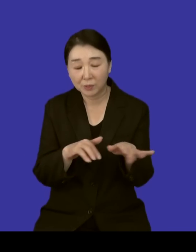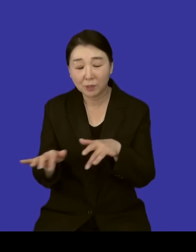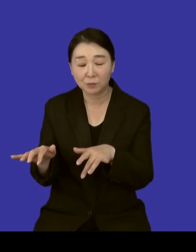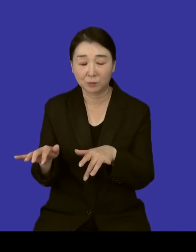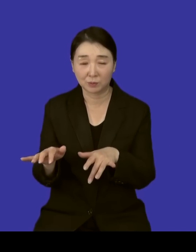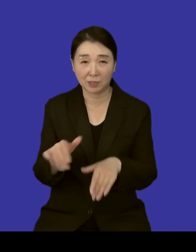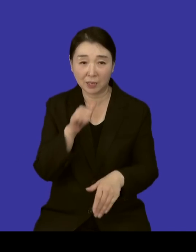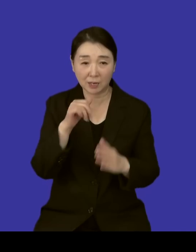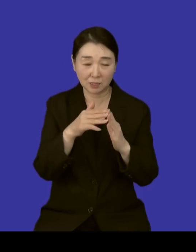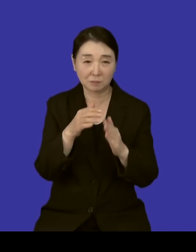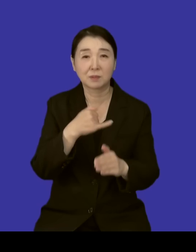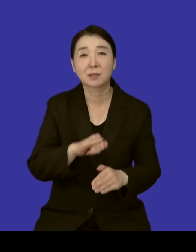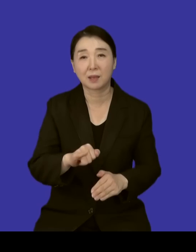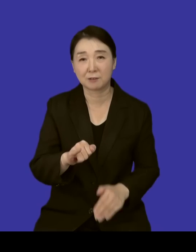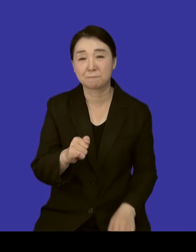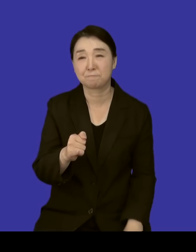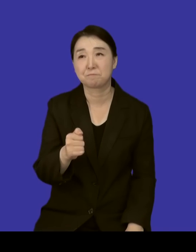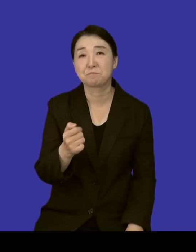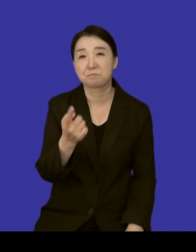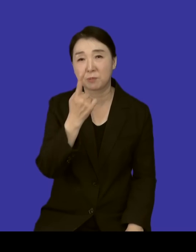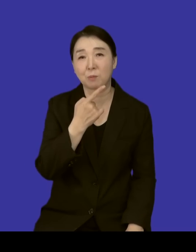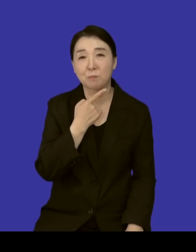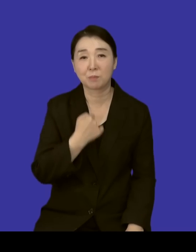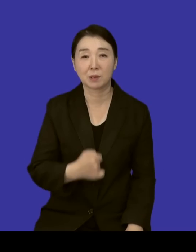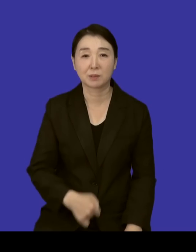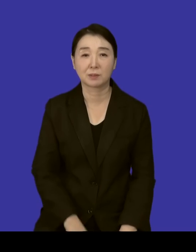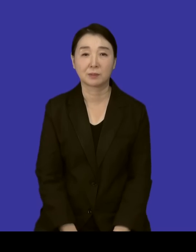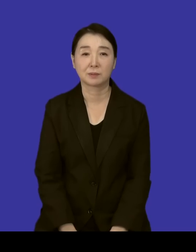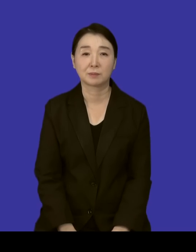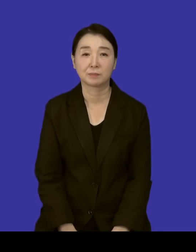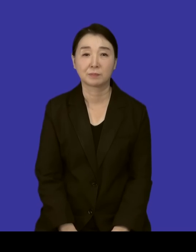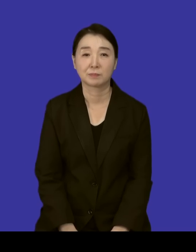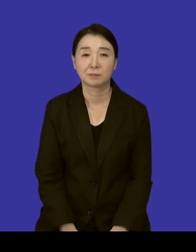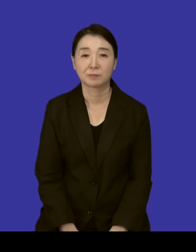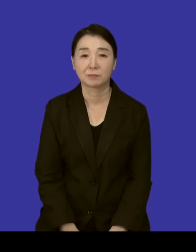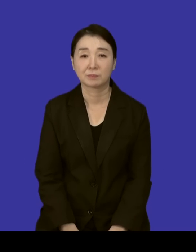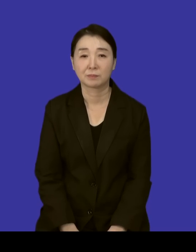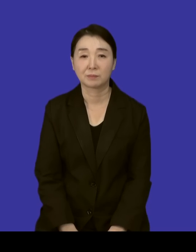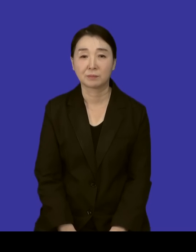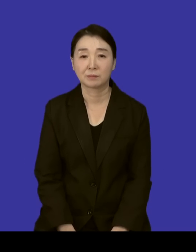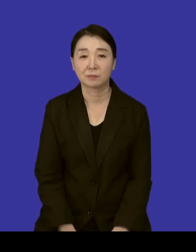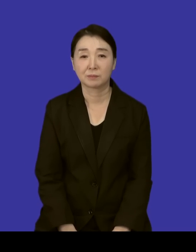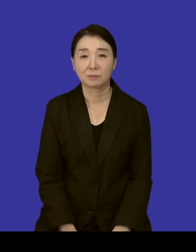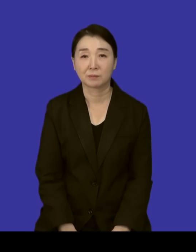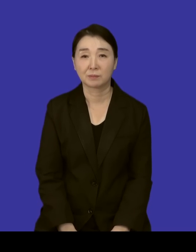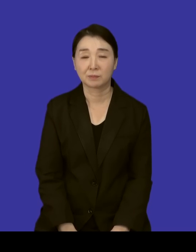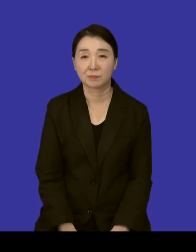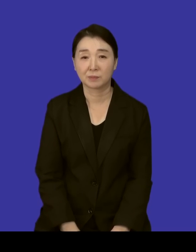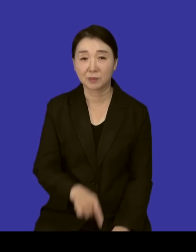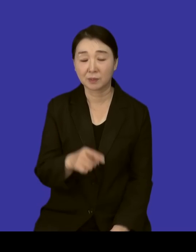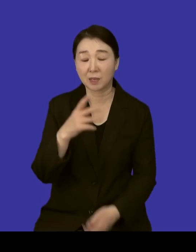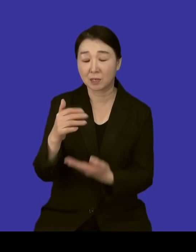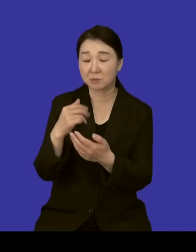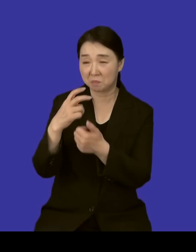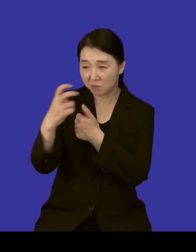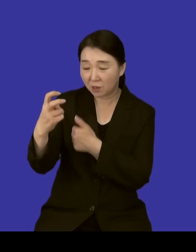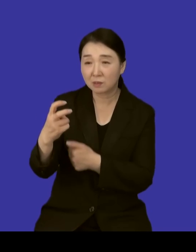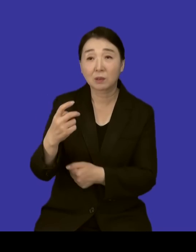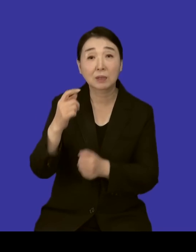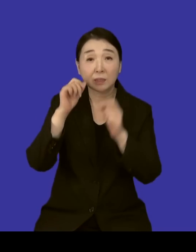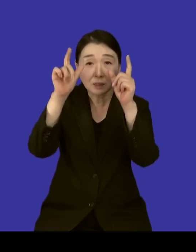가난한 집 딸이 했고, 그러니까 그렇게 그 하나님께서 미워하시는 것이라고 하면서 깨달은